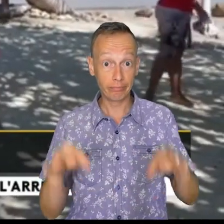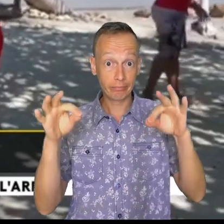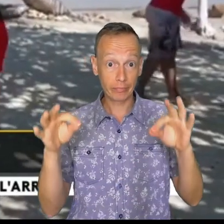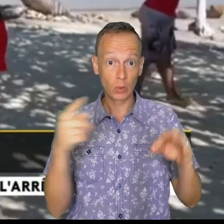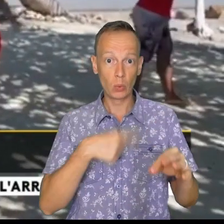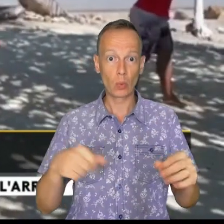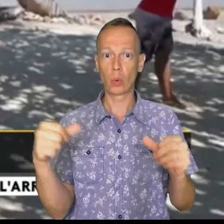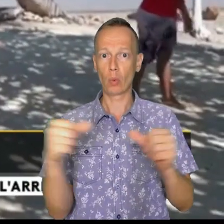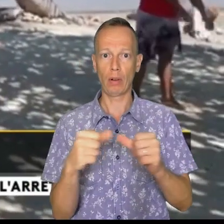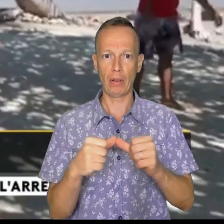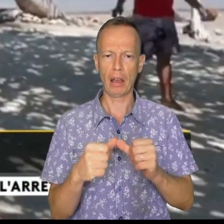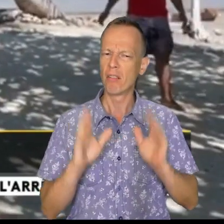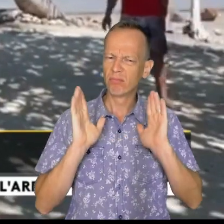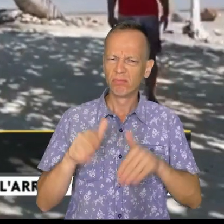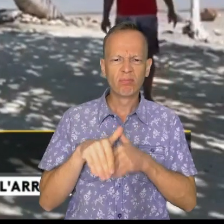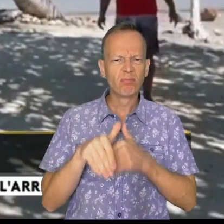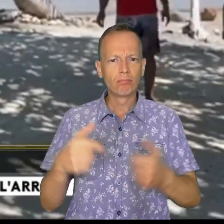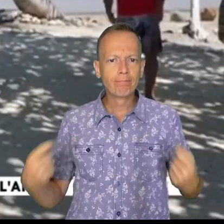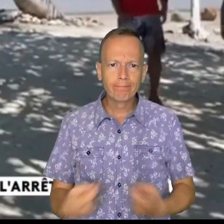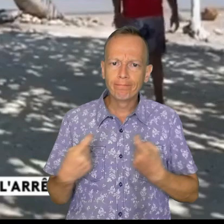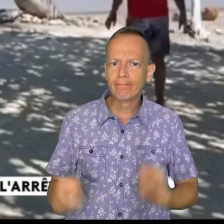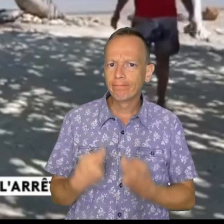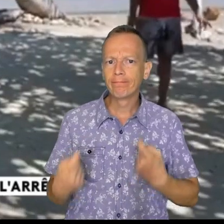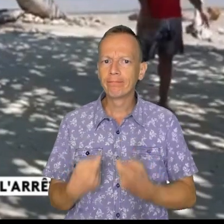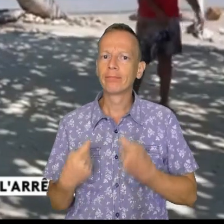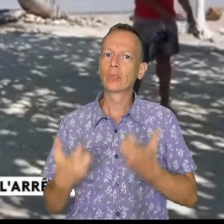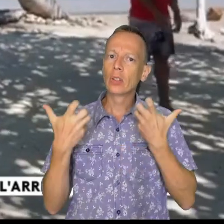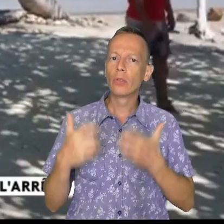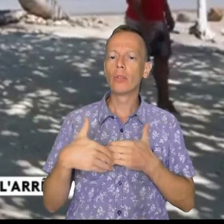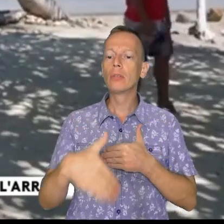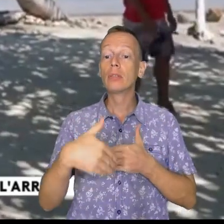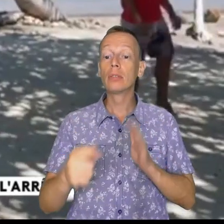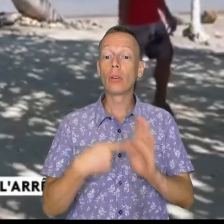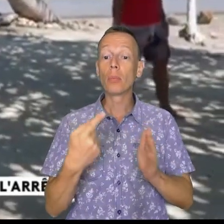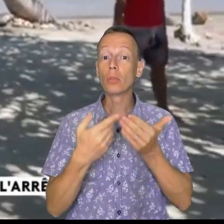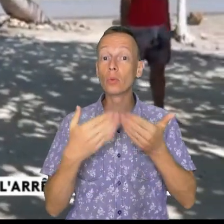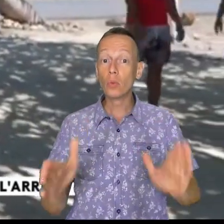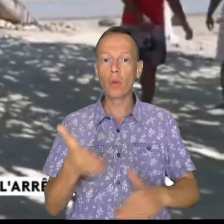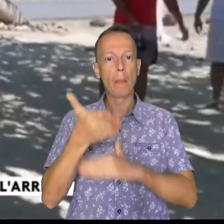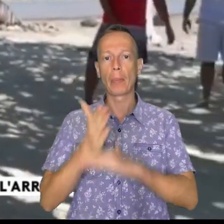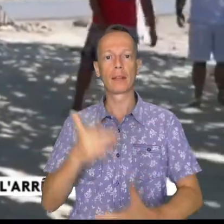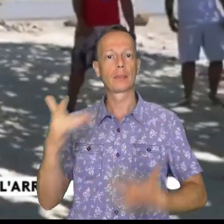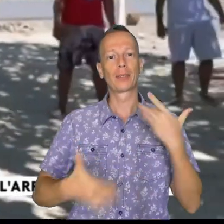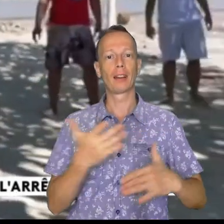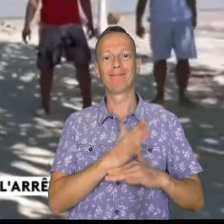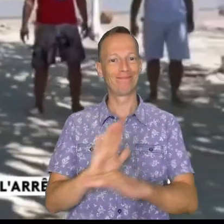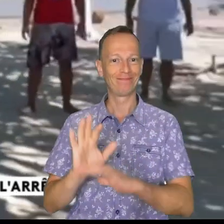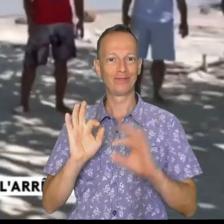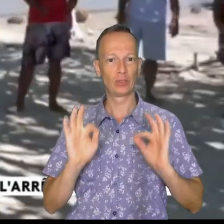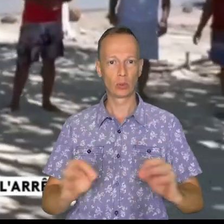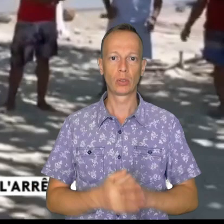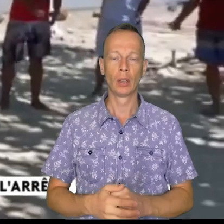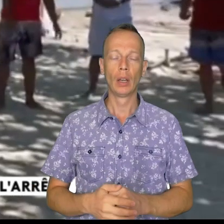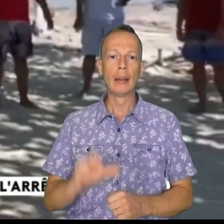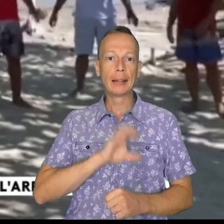psychologiquement, on a choisi de continuer à répéter afin d'offrir des spectacles qui seront adaptés pour la réouverture. Mais c'est juste